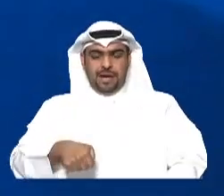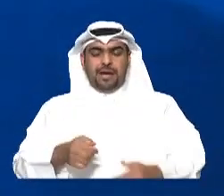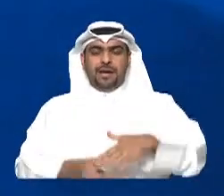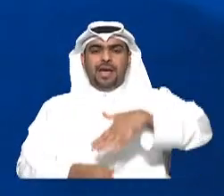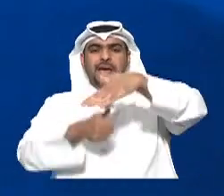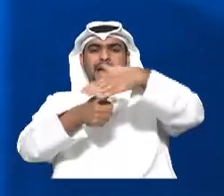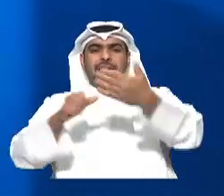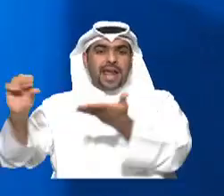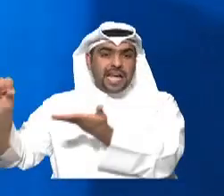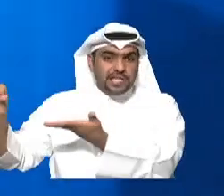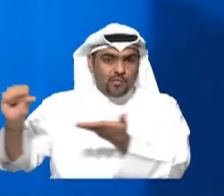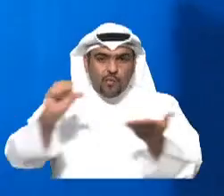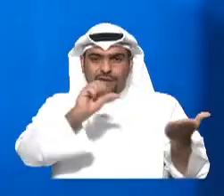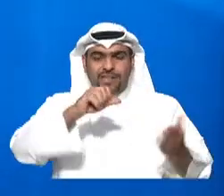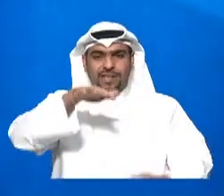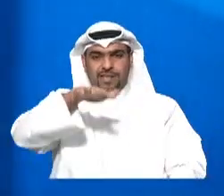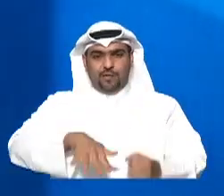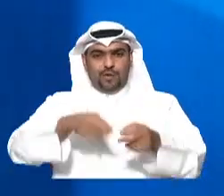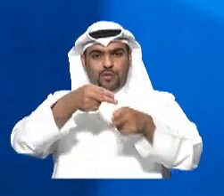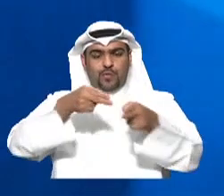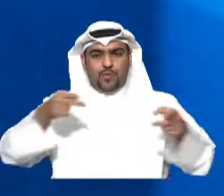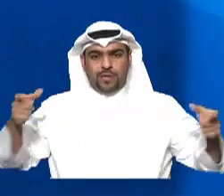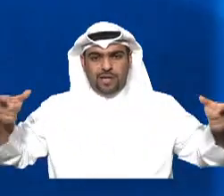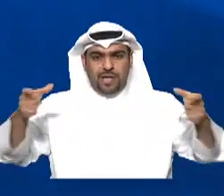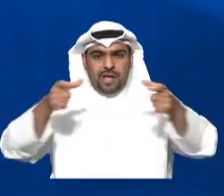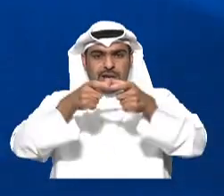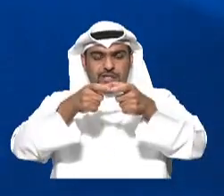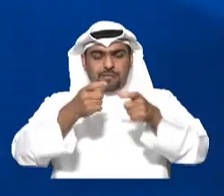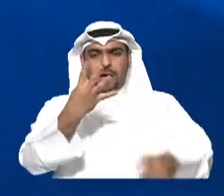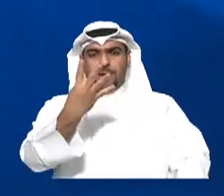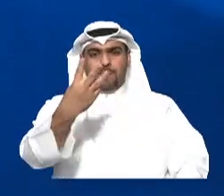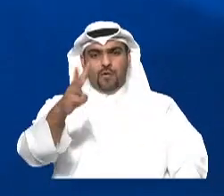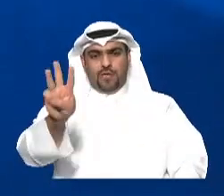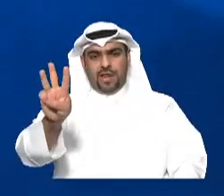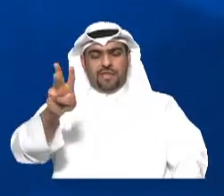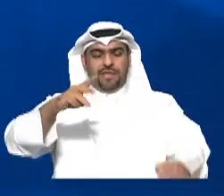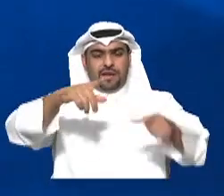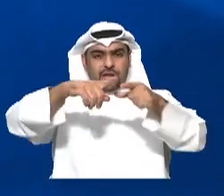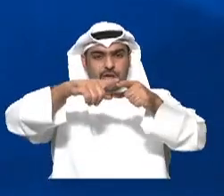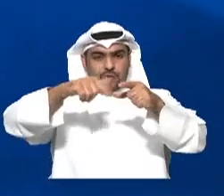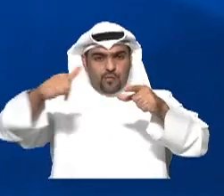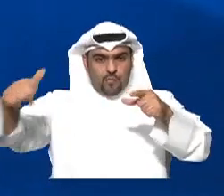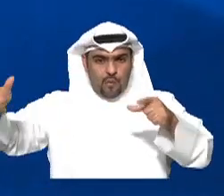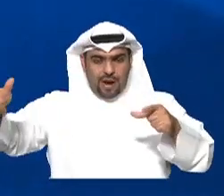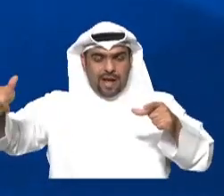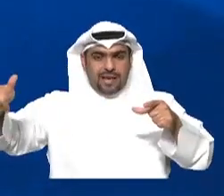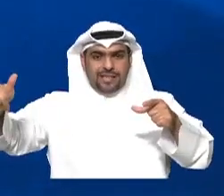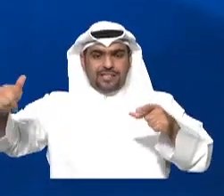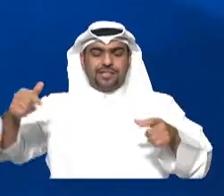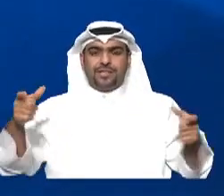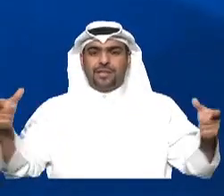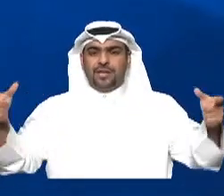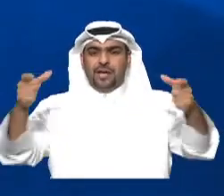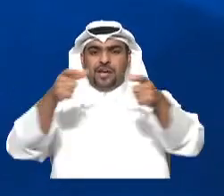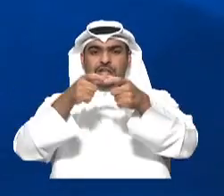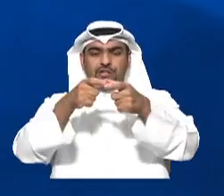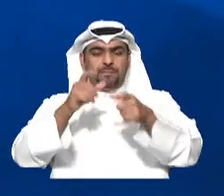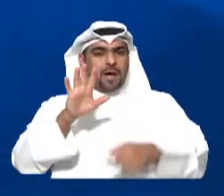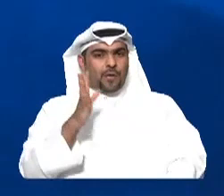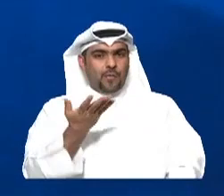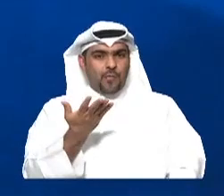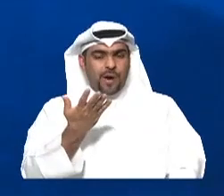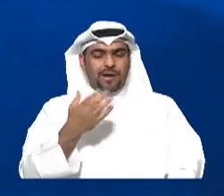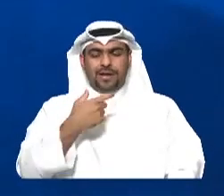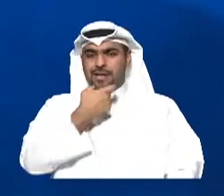الاجتماع 34 لرؤساء اللجان الأولمبية بدول مجلس التعاون الخليجي الذي عقد في مدينة